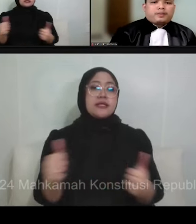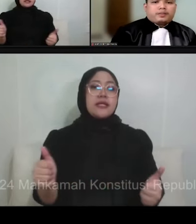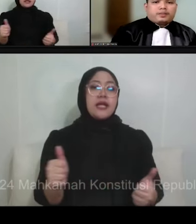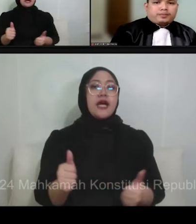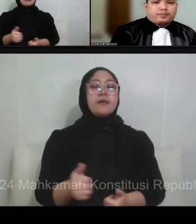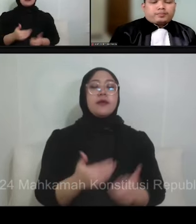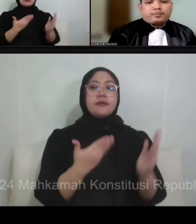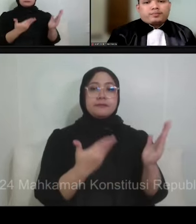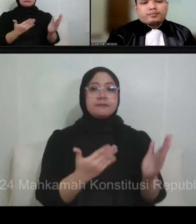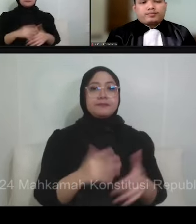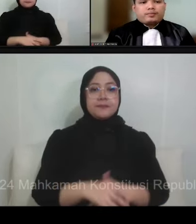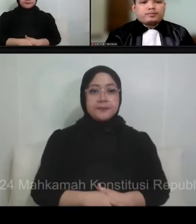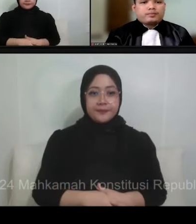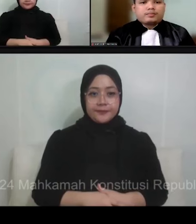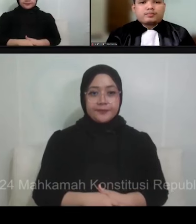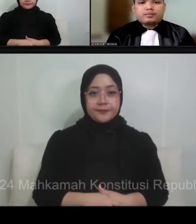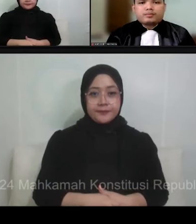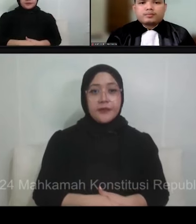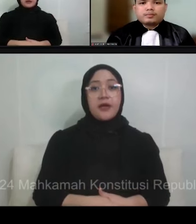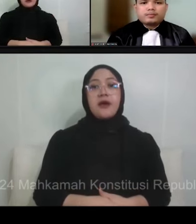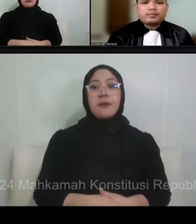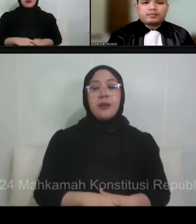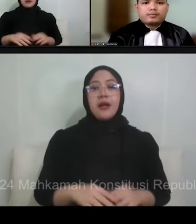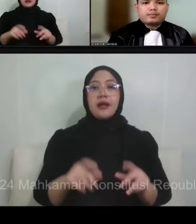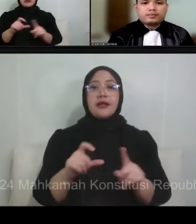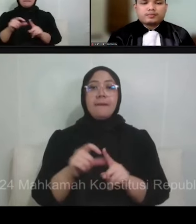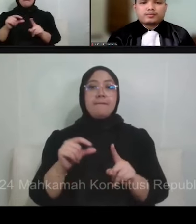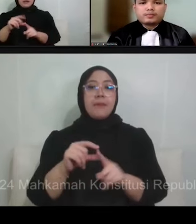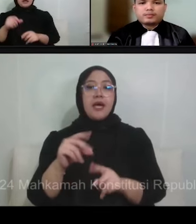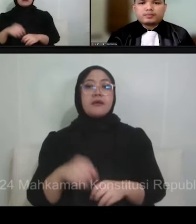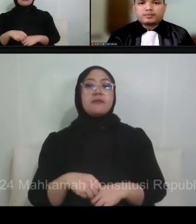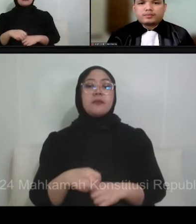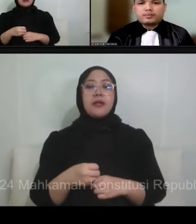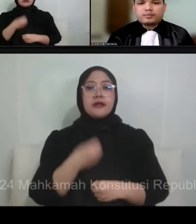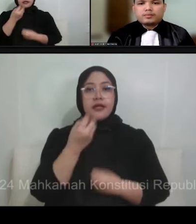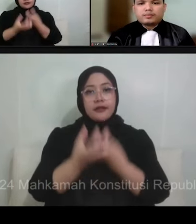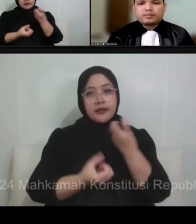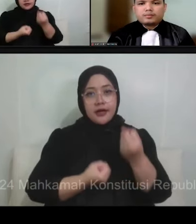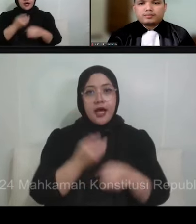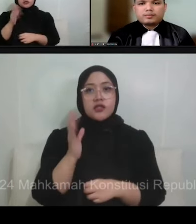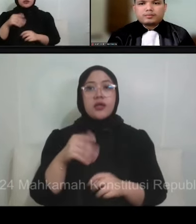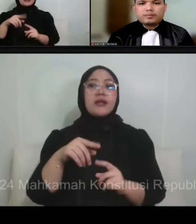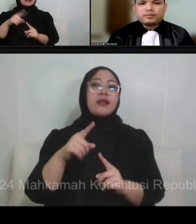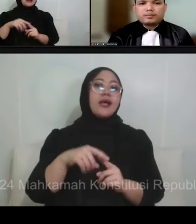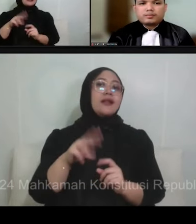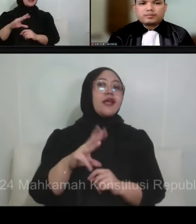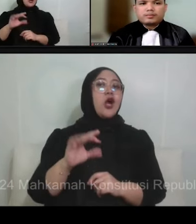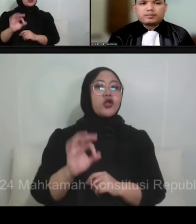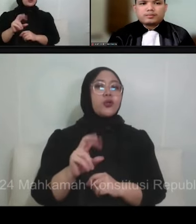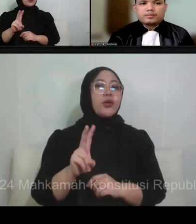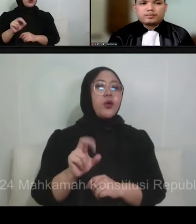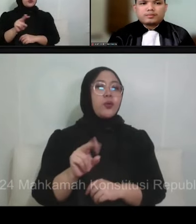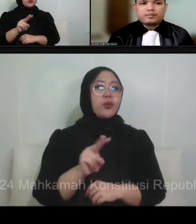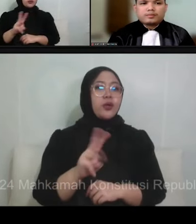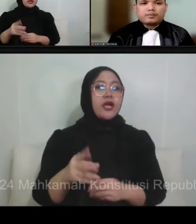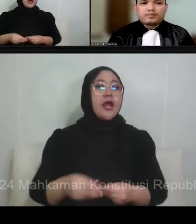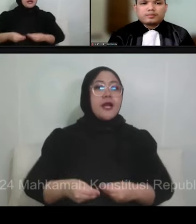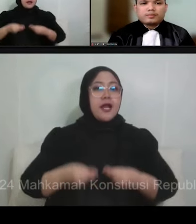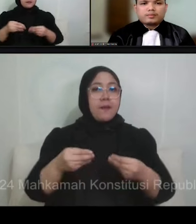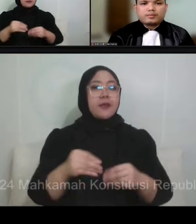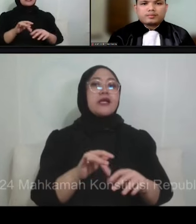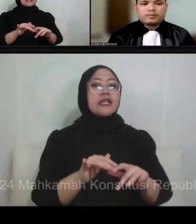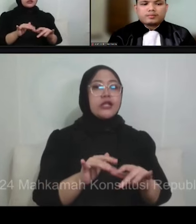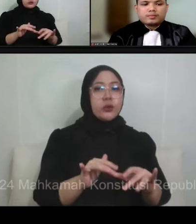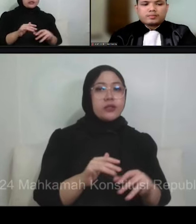perkara menimbang bahwa dewan perwakilan layat telah memberikan keterangan dalam persidangan mahkamah pada tanggal 3 Oktober 2023 dan menyerahkan keterangan terulis yang sama